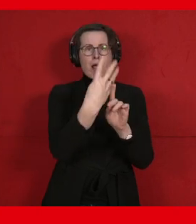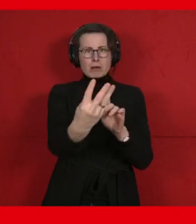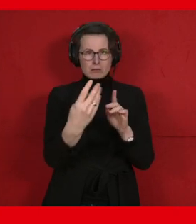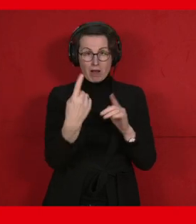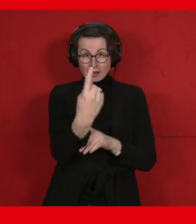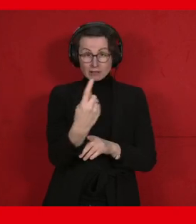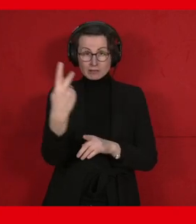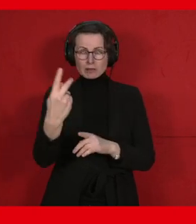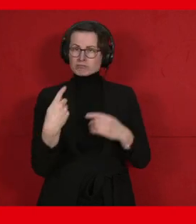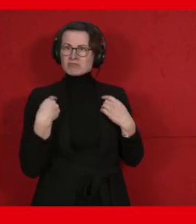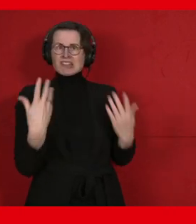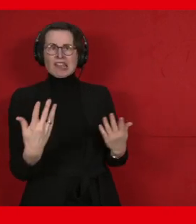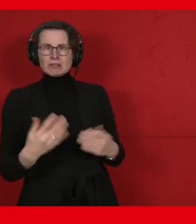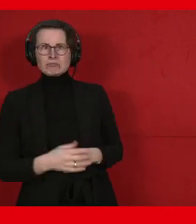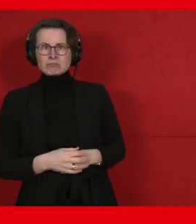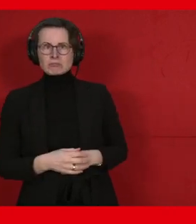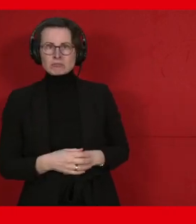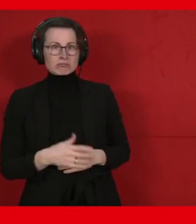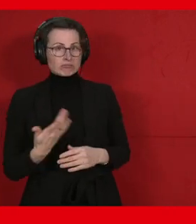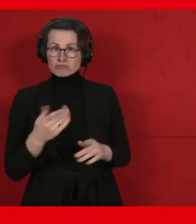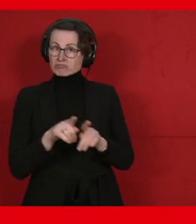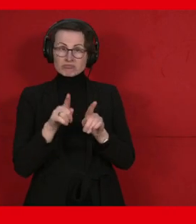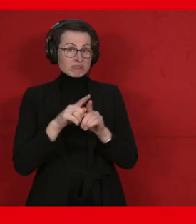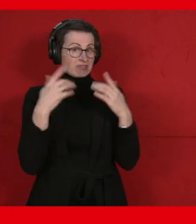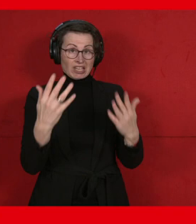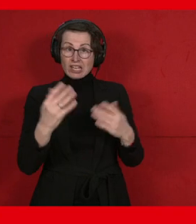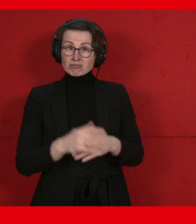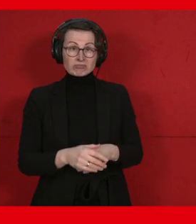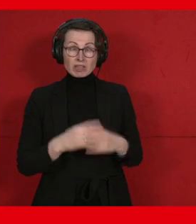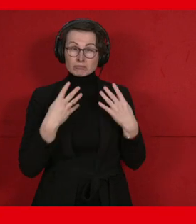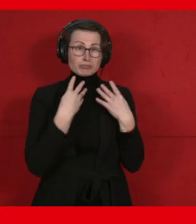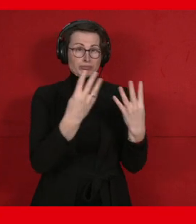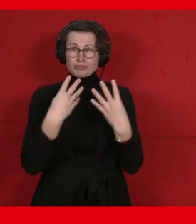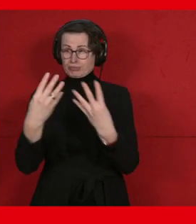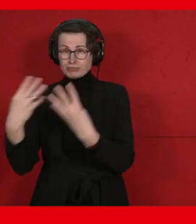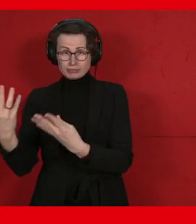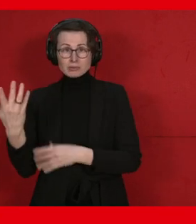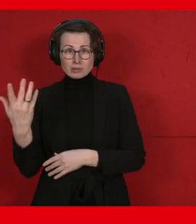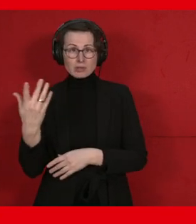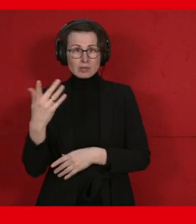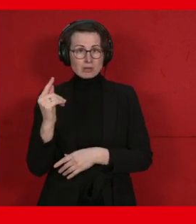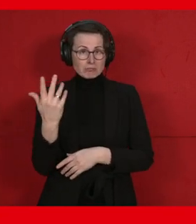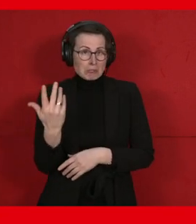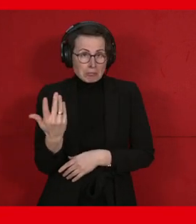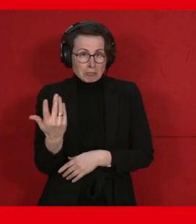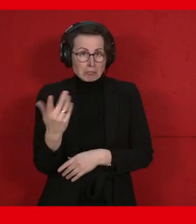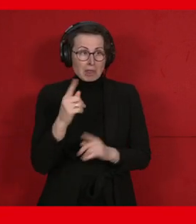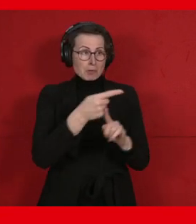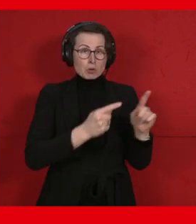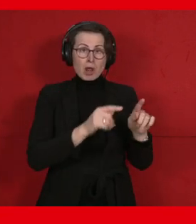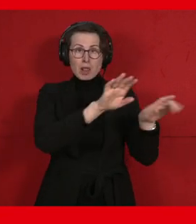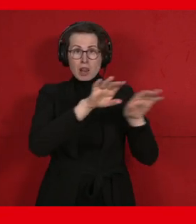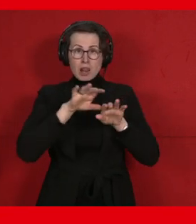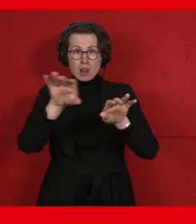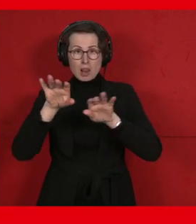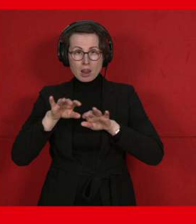10. Okay. Zumindest mal anteilig. Ich würde sagen, nicht voll, aber Anteile an solchen. Das heißt,